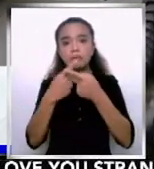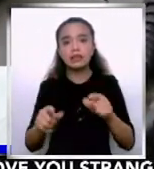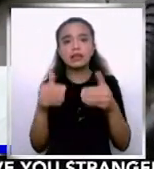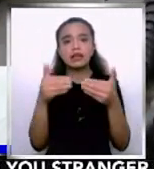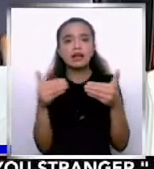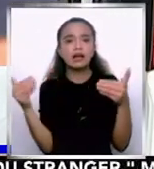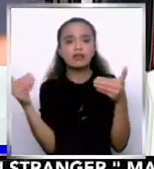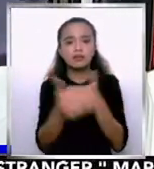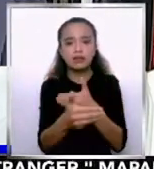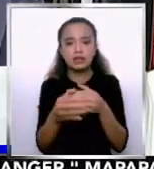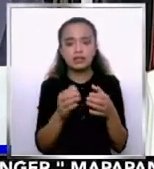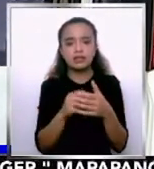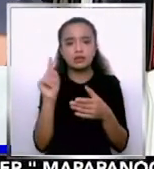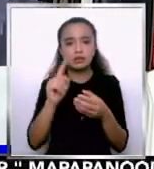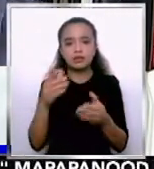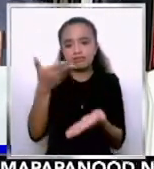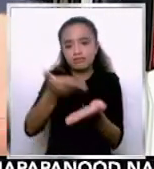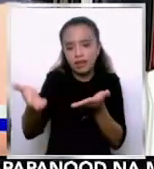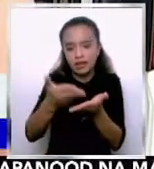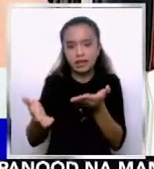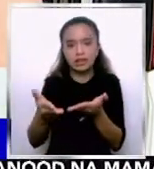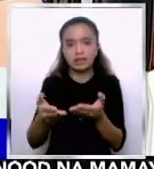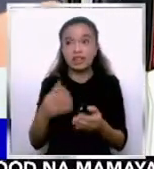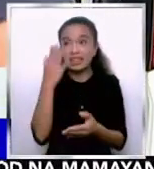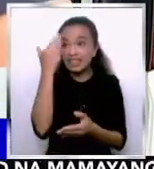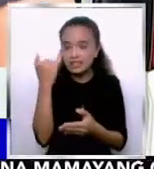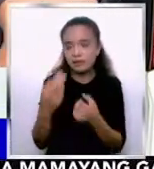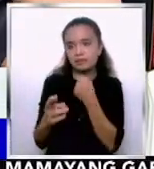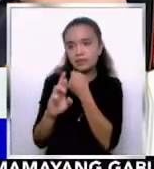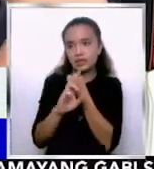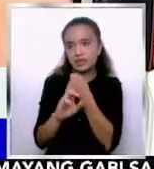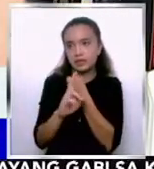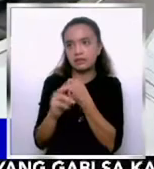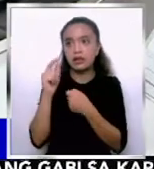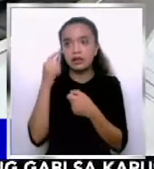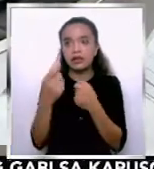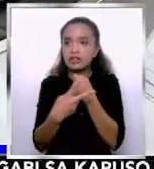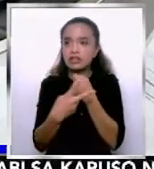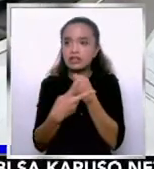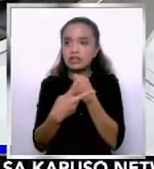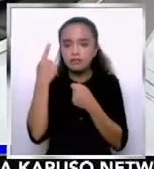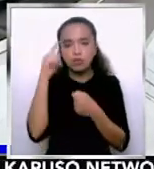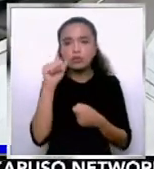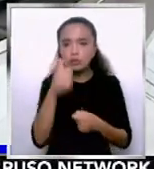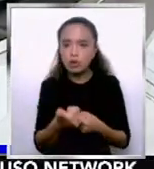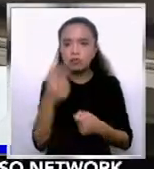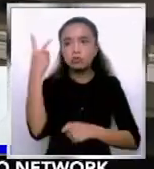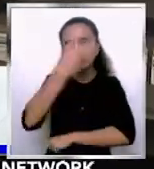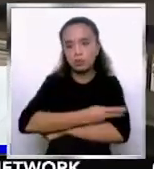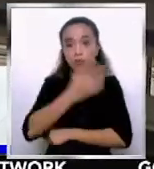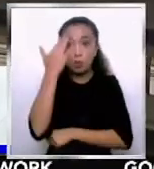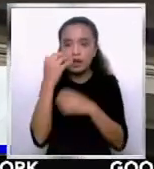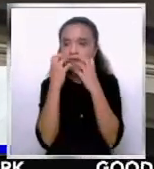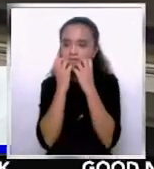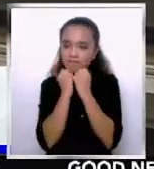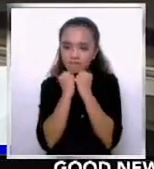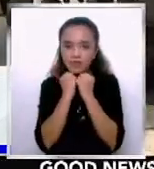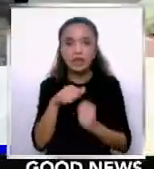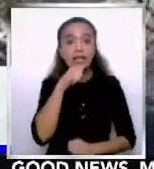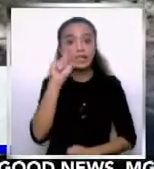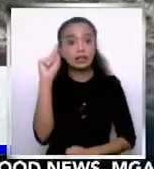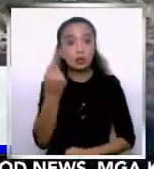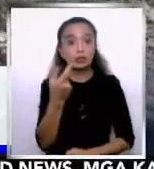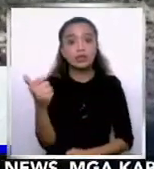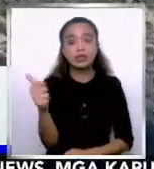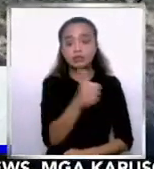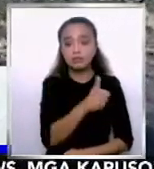ng diesel. Reserva para bukas, 2 araw, para makatipid. Pero hindi lamang mga biyaheng kalsada, kundi